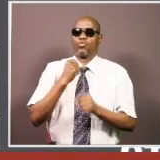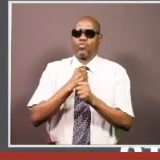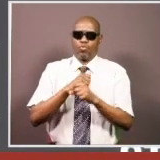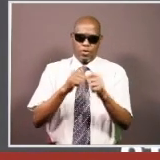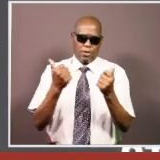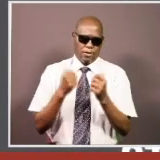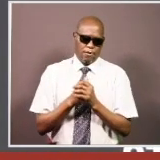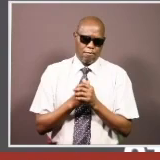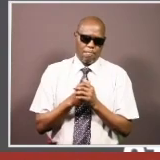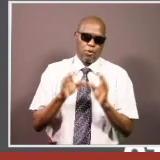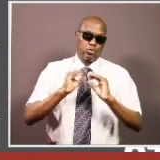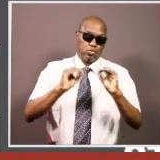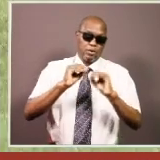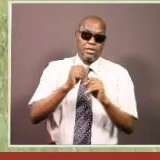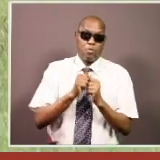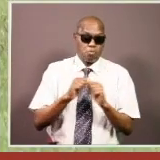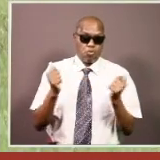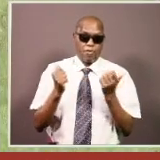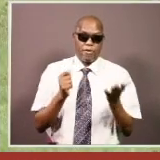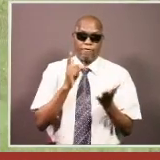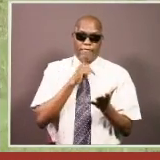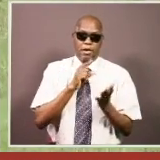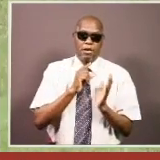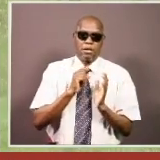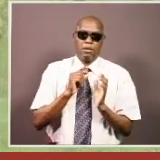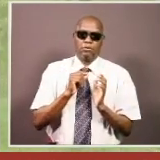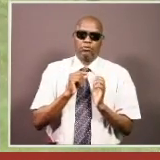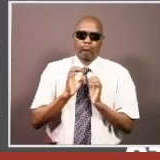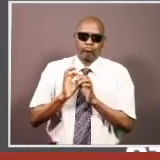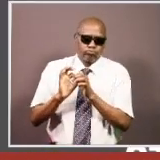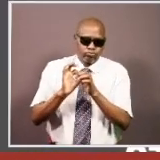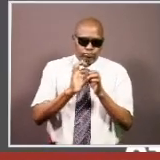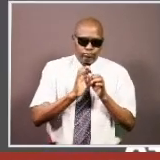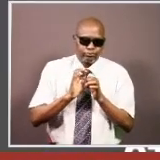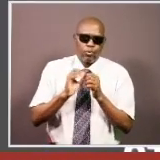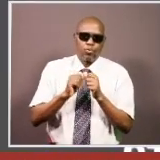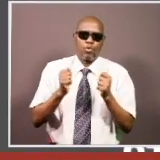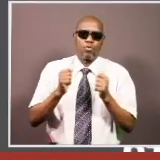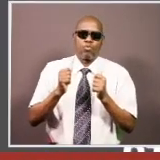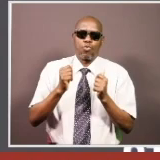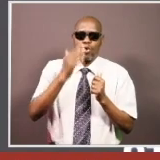nasema training imekuwa poa. Kuna hiyo bond imeingia tayari. Tumeanza